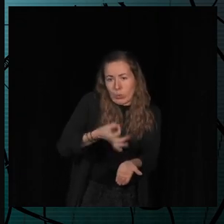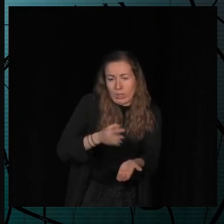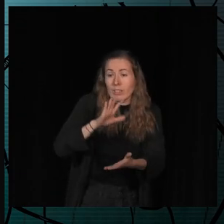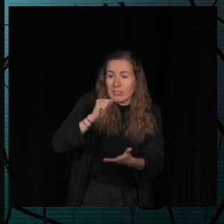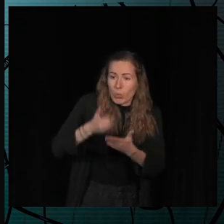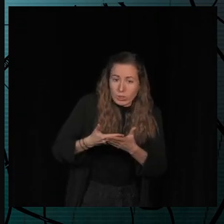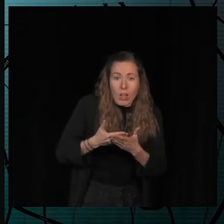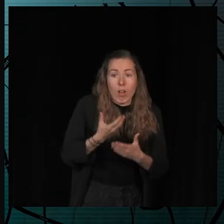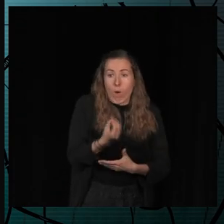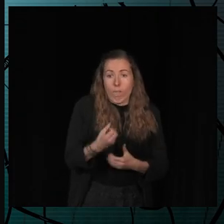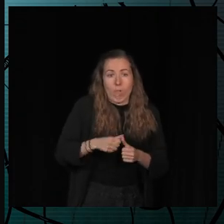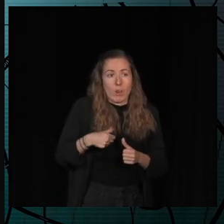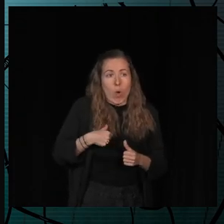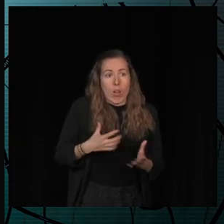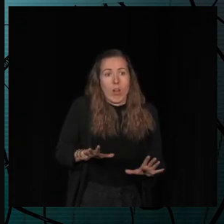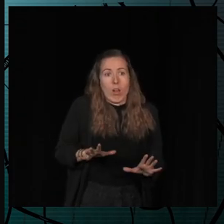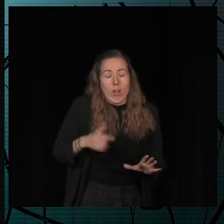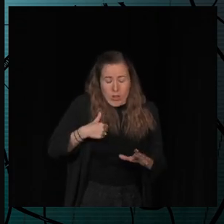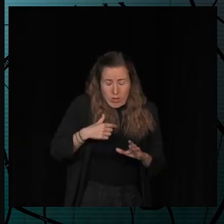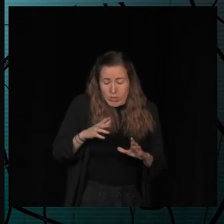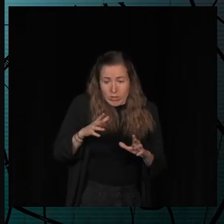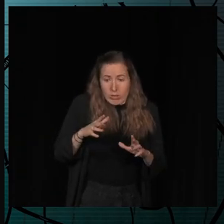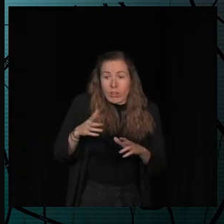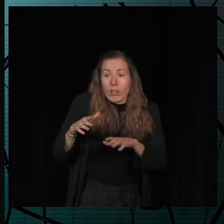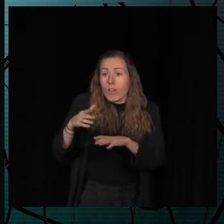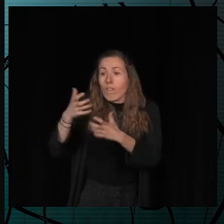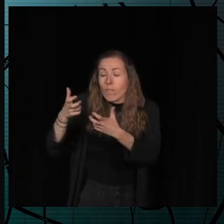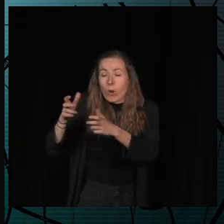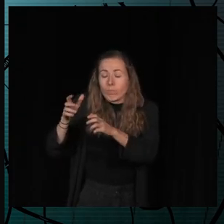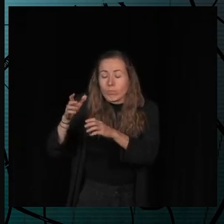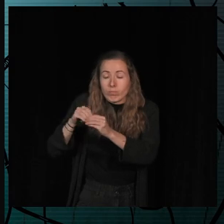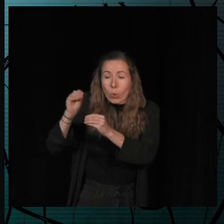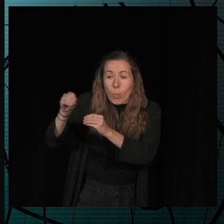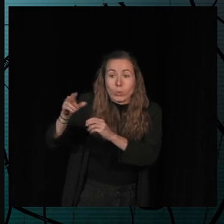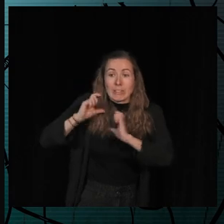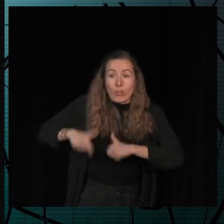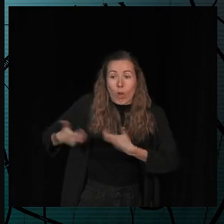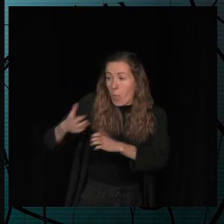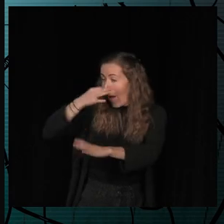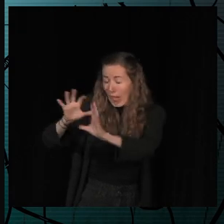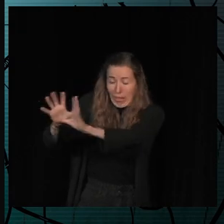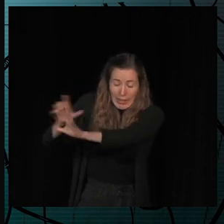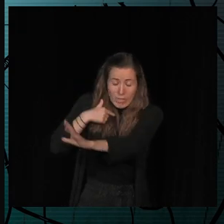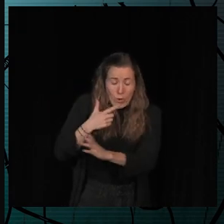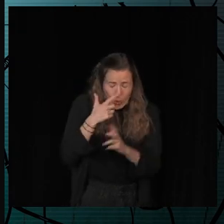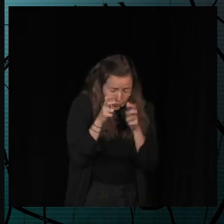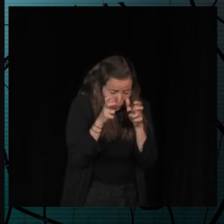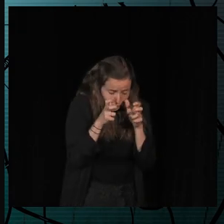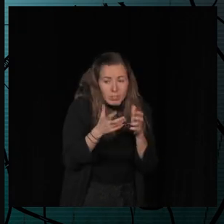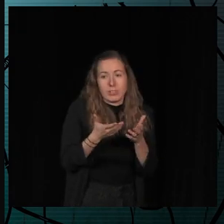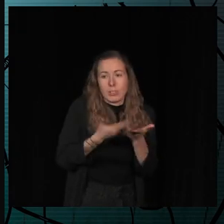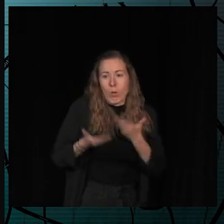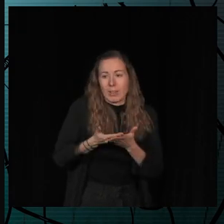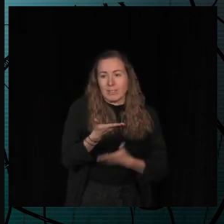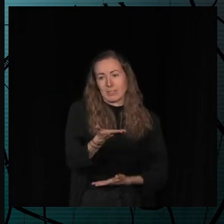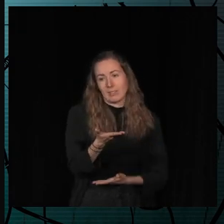sur les jeux vidéos pour ne pas être en capacité d'aller à l'école et ça c'est aussi extrêmement important de se le dire dans ce sens-l parce que pour avoir des